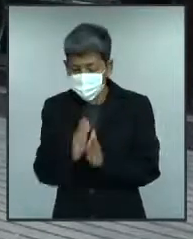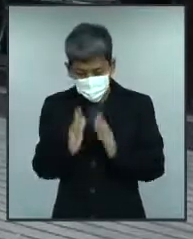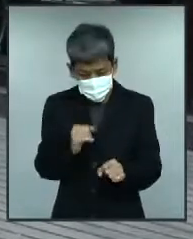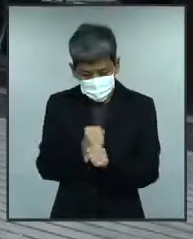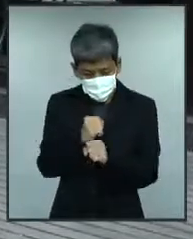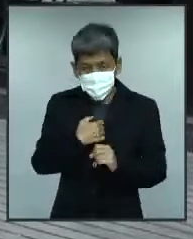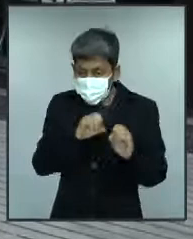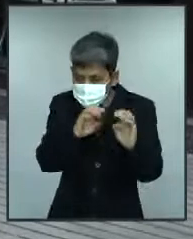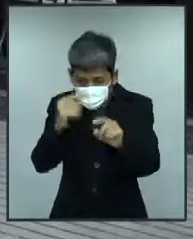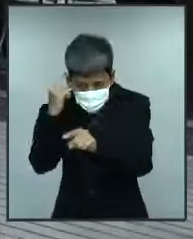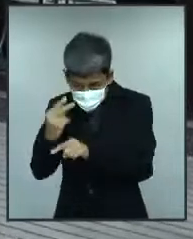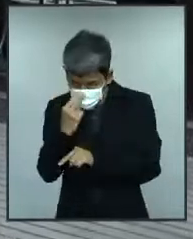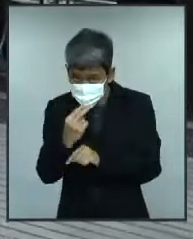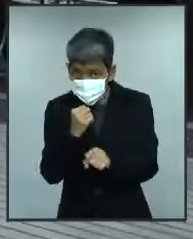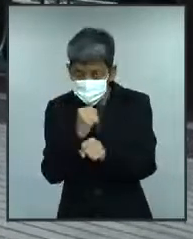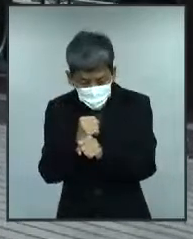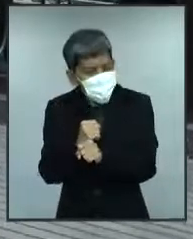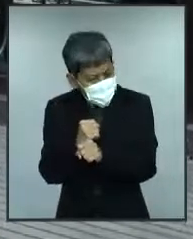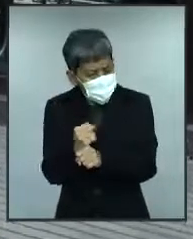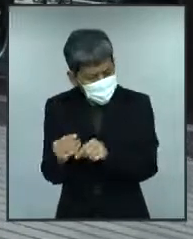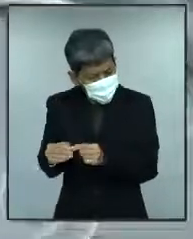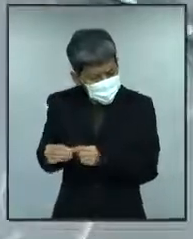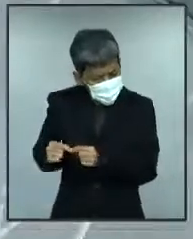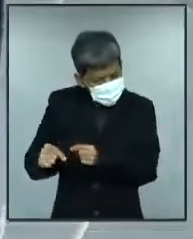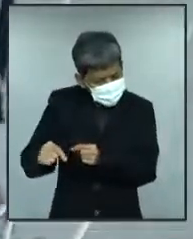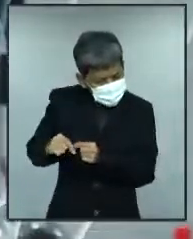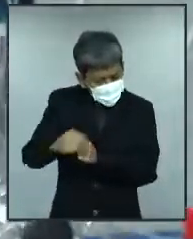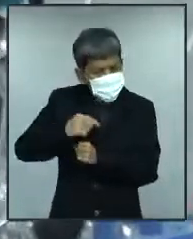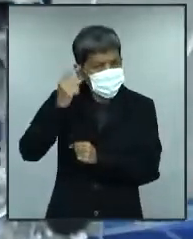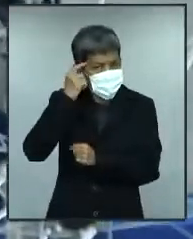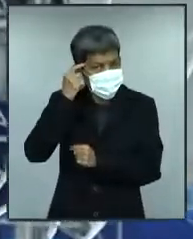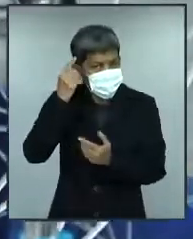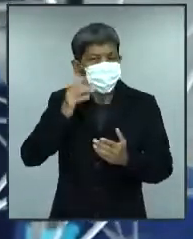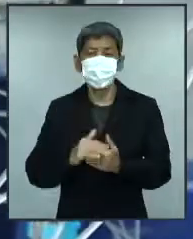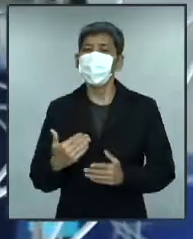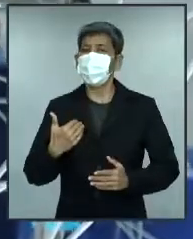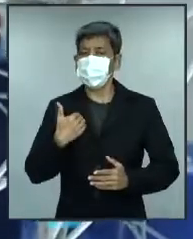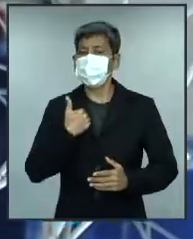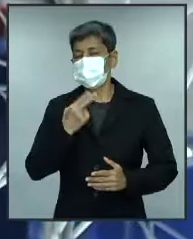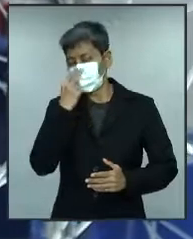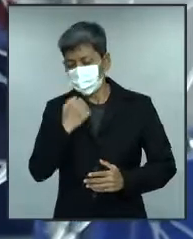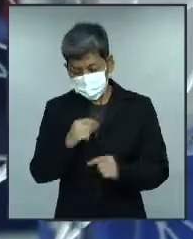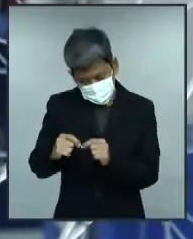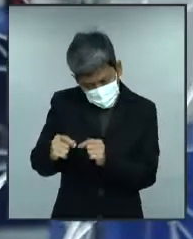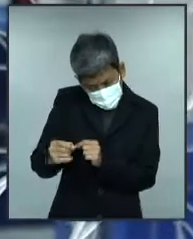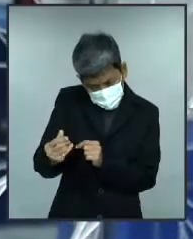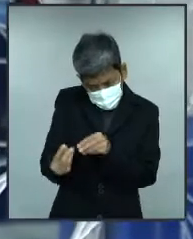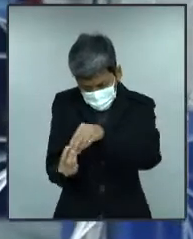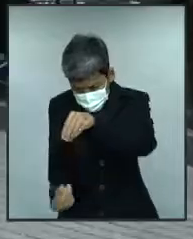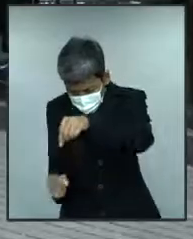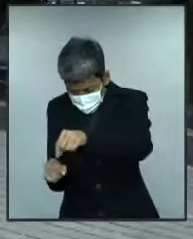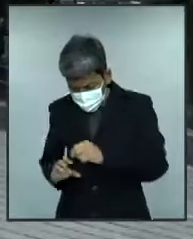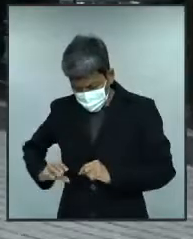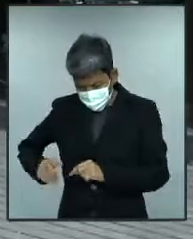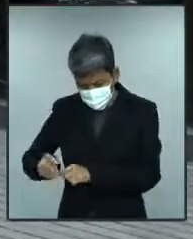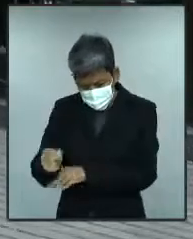ที่คนที่เราถ่ายทอดให้ไปเพื่อที่จะเขาไปสื่อสารกับผู้ที่ต้องการมาติดก็จะมีเทมเพลตดังนั้นเขาอาจต้องวัดระยะคร่าว